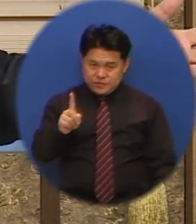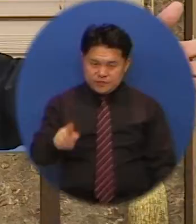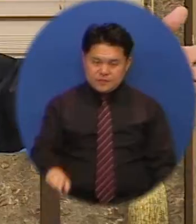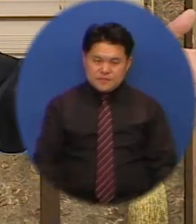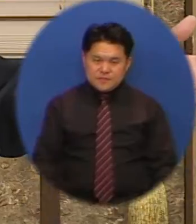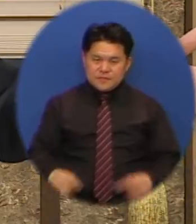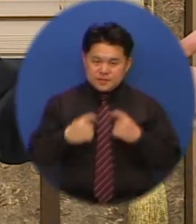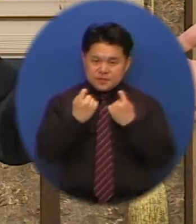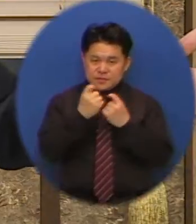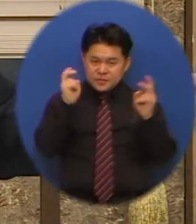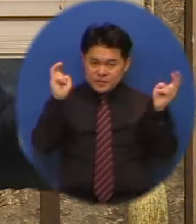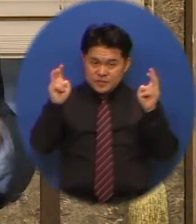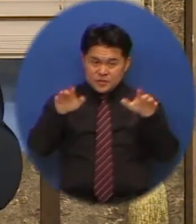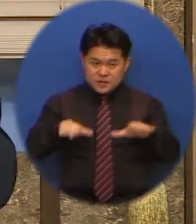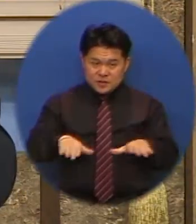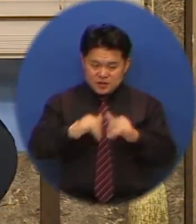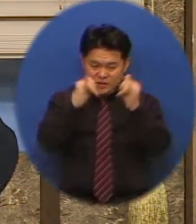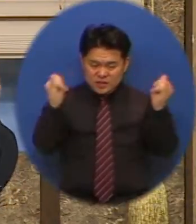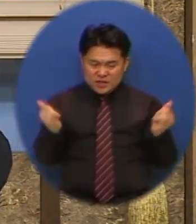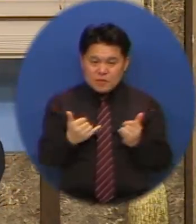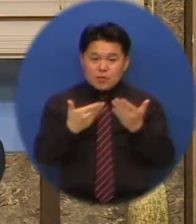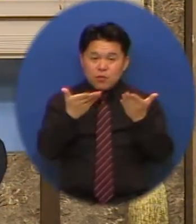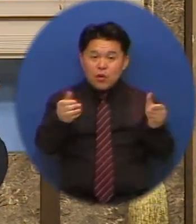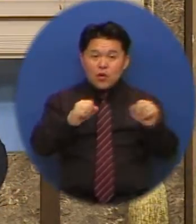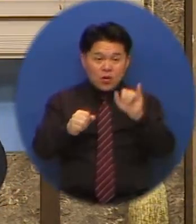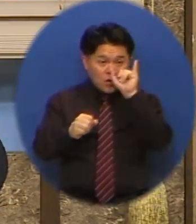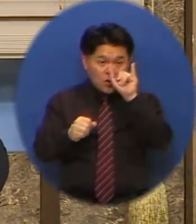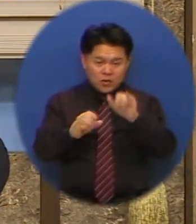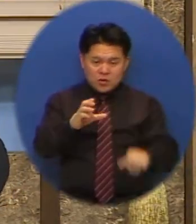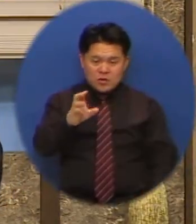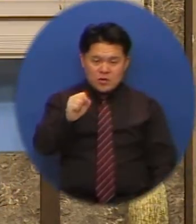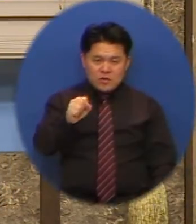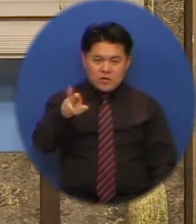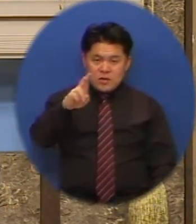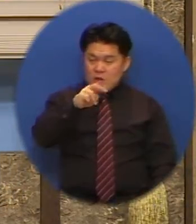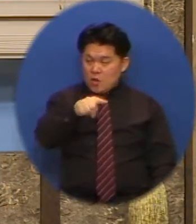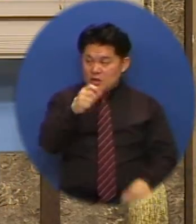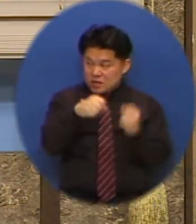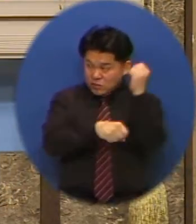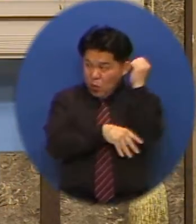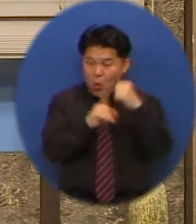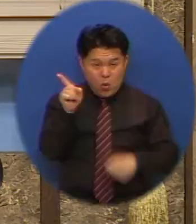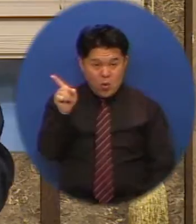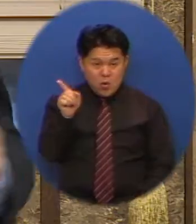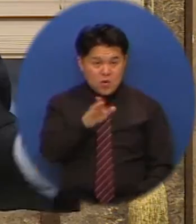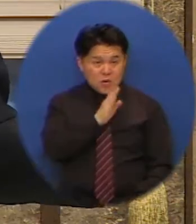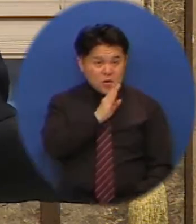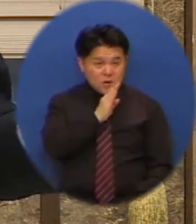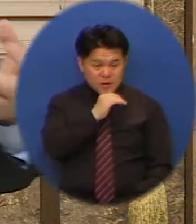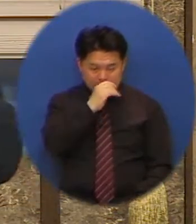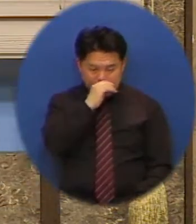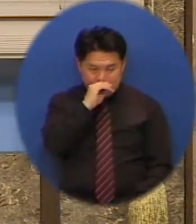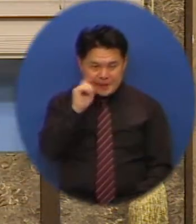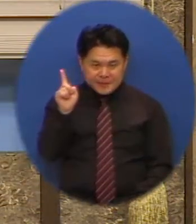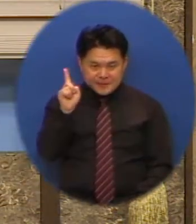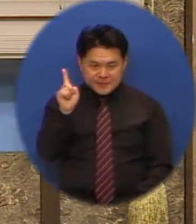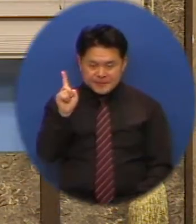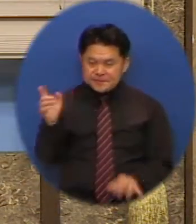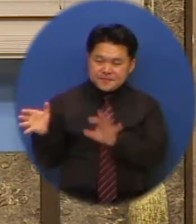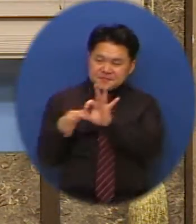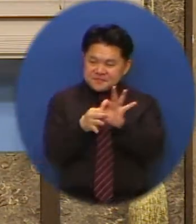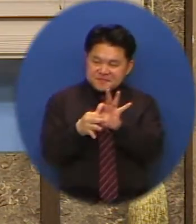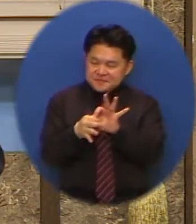이제 민간 기업이 요새는 CSR 활동하는 게 아주 기본이 돼 있거든요. 예, 예. 그래서 그것도